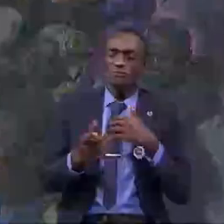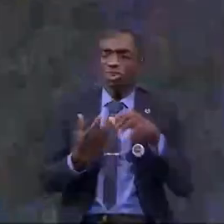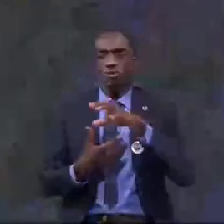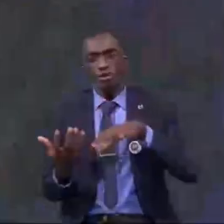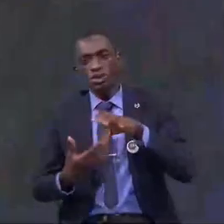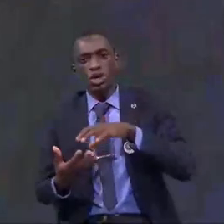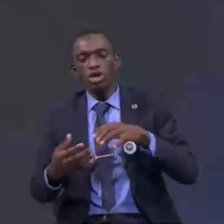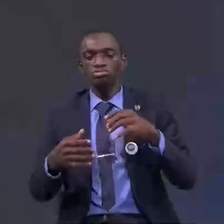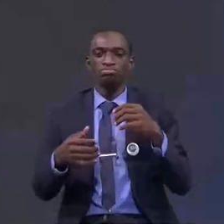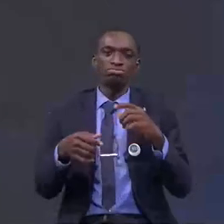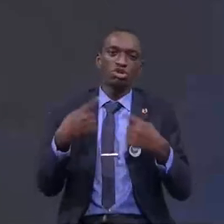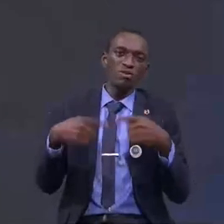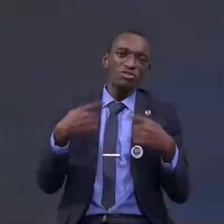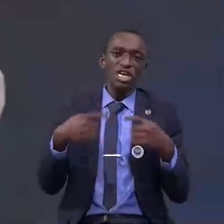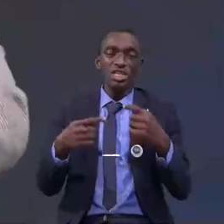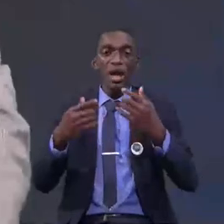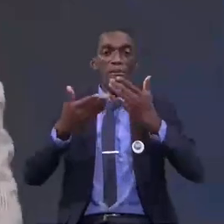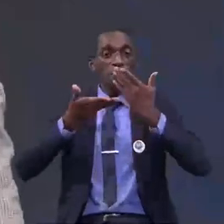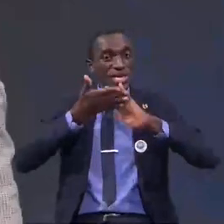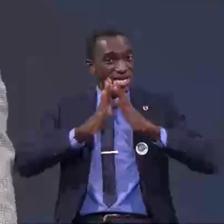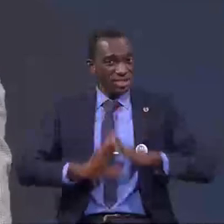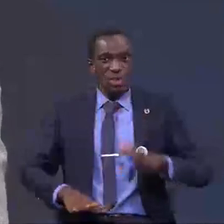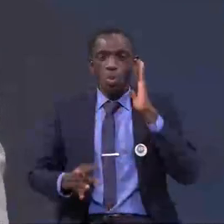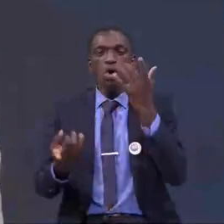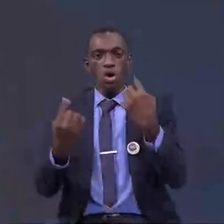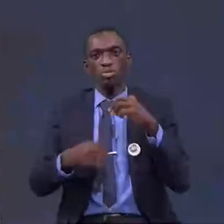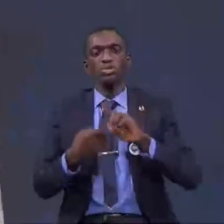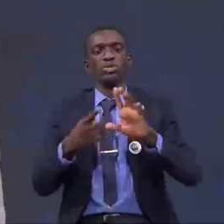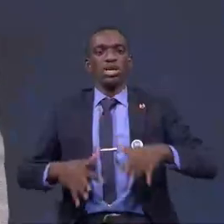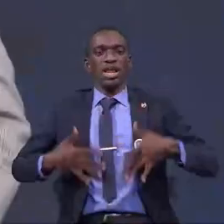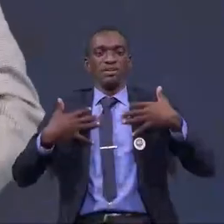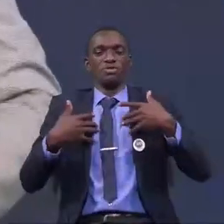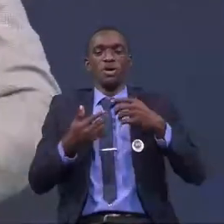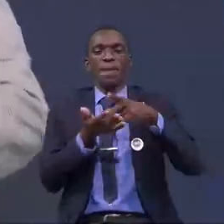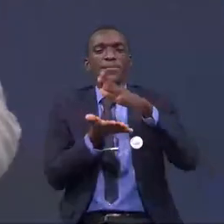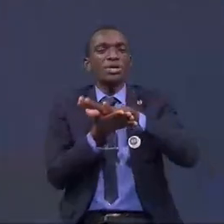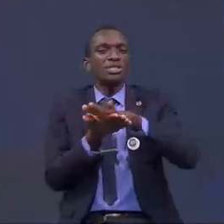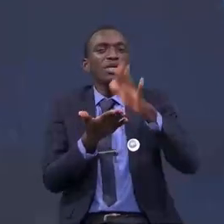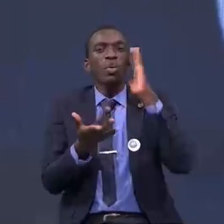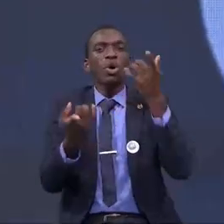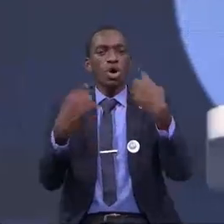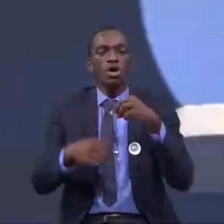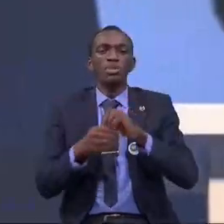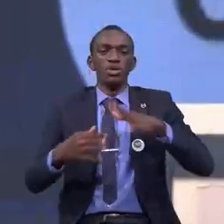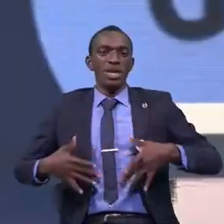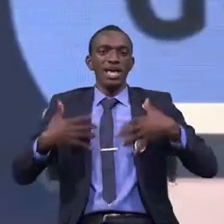Là où il y a la confusion et le trouble, la paix viendra dans ton âme. La pureté viendra dans ta vie.